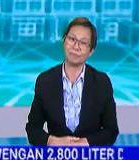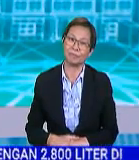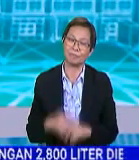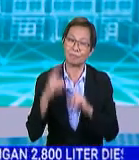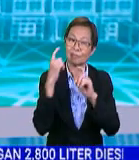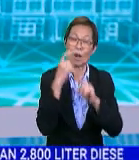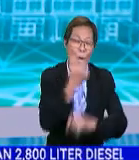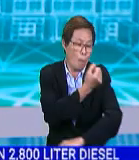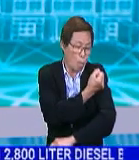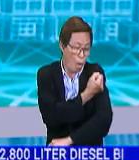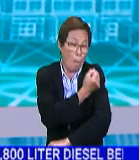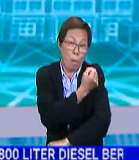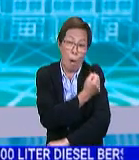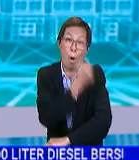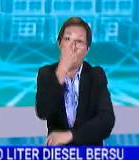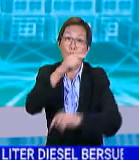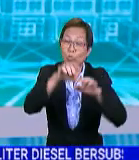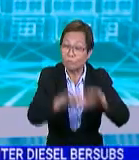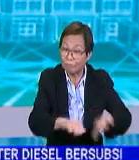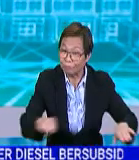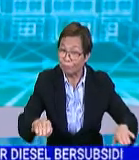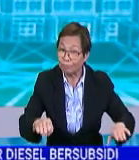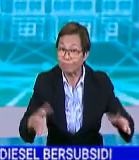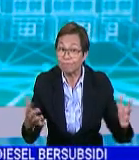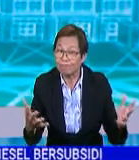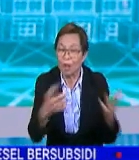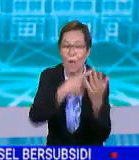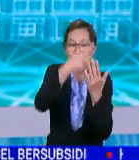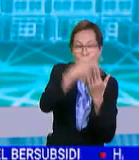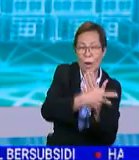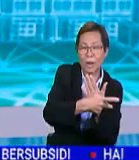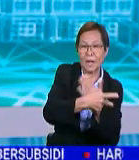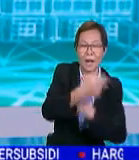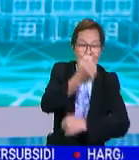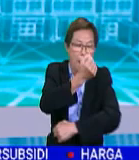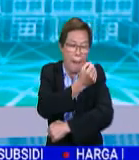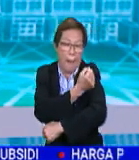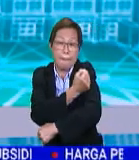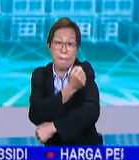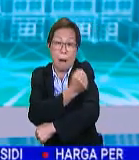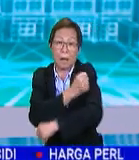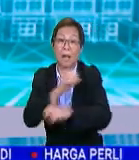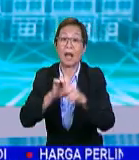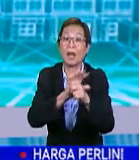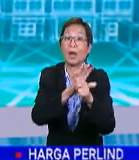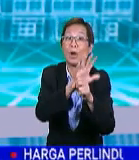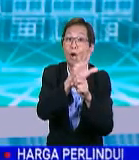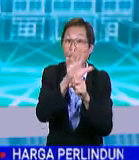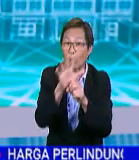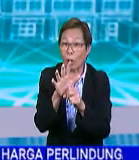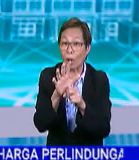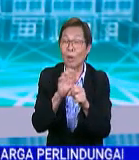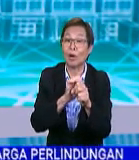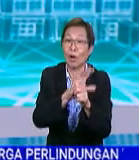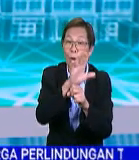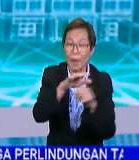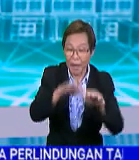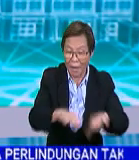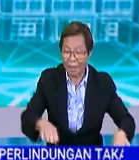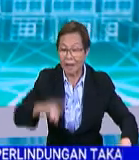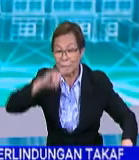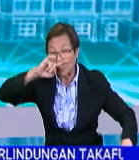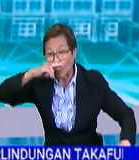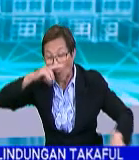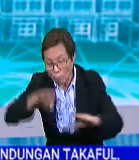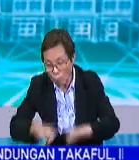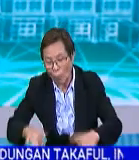Pemberian vaksin COVID-19 untuk kanak-kanak melalui program imunisasi COVID-19 kanak-kanak PIC Kids